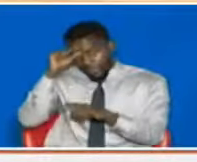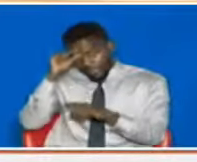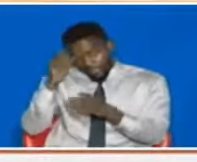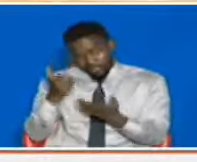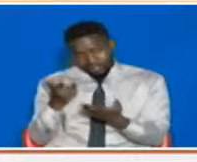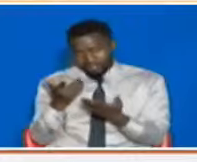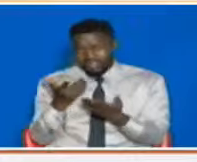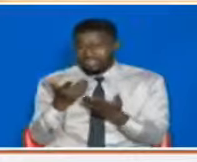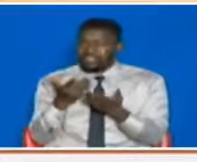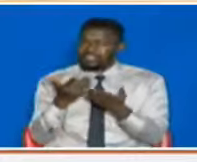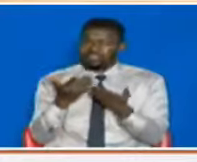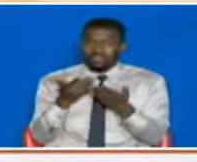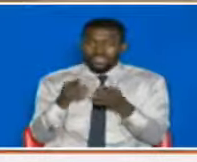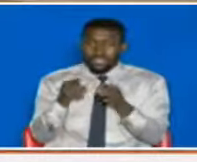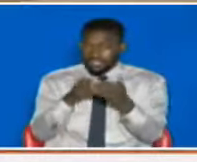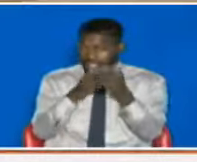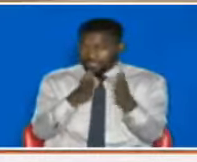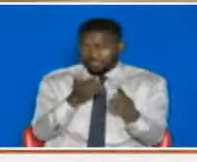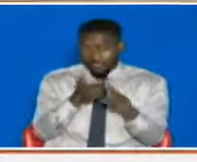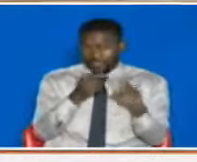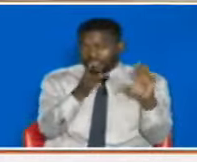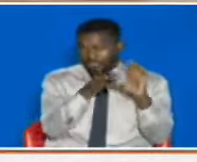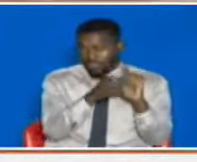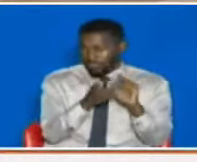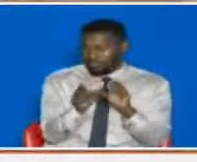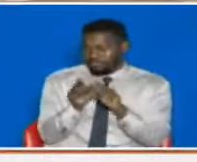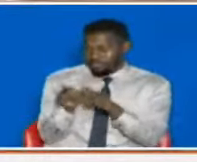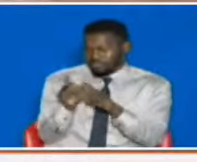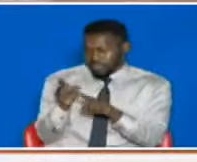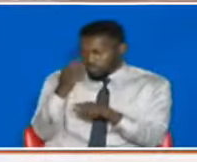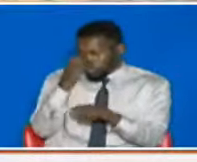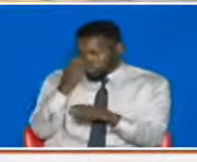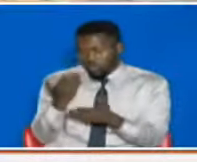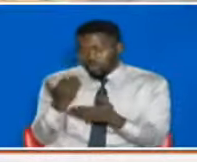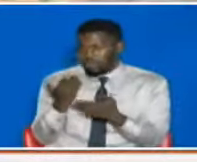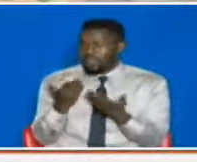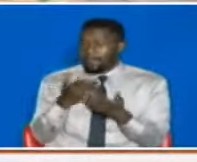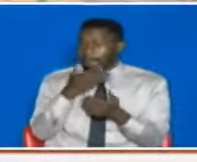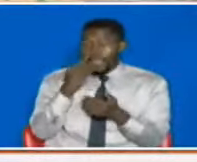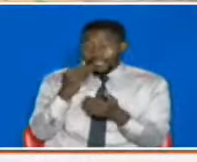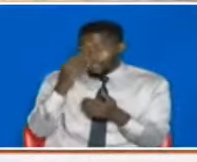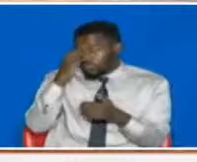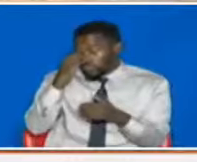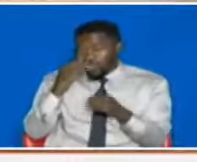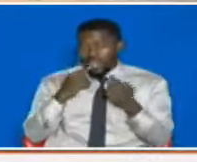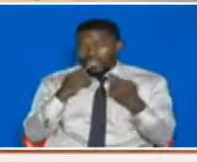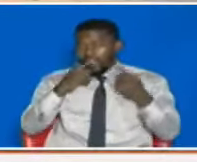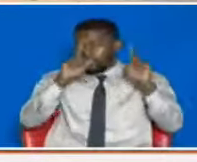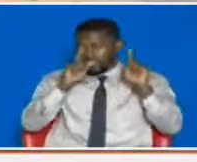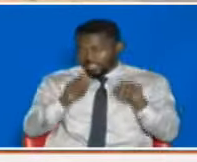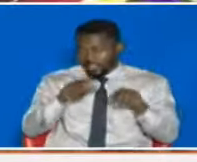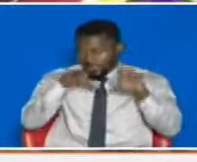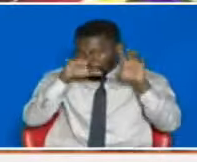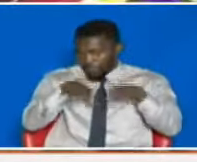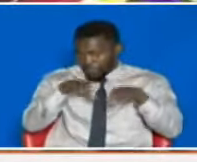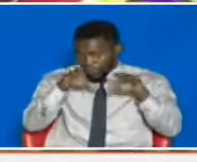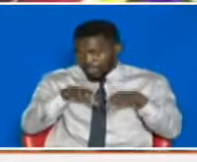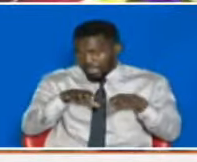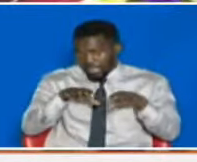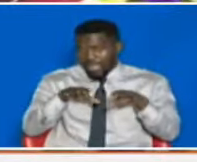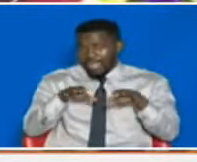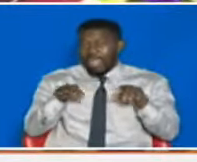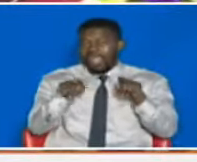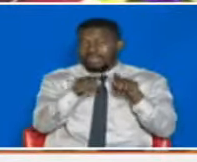namna anavyoshughulikia mafuriko, wakimtaka Rais Ruto kutangaza mafuriko hayo kama janga la taifa.